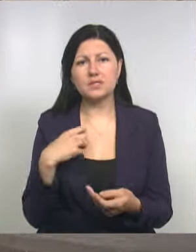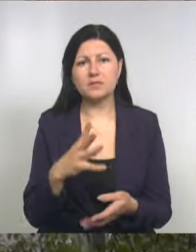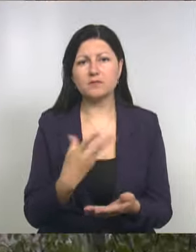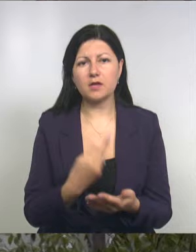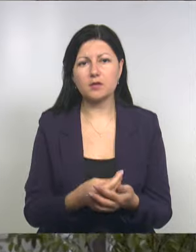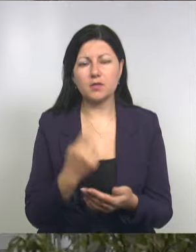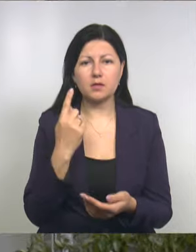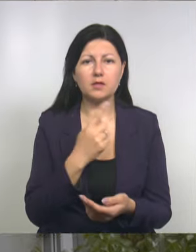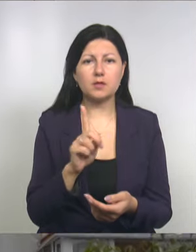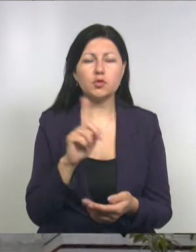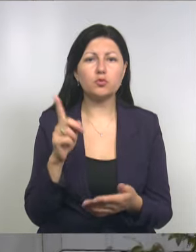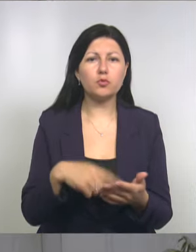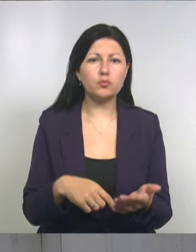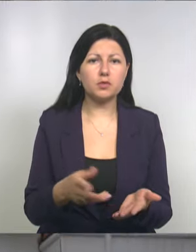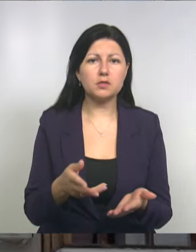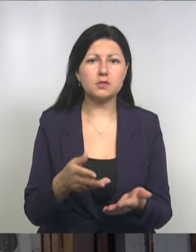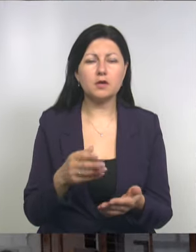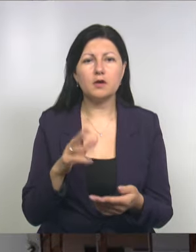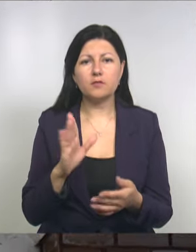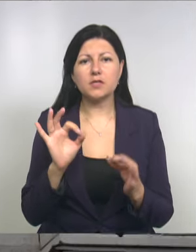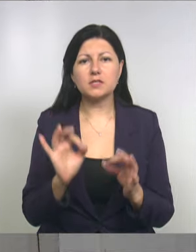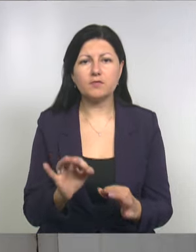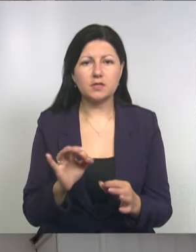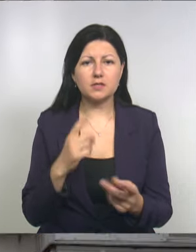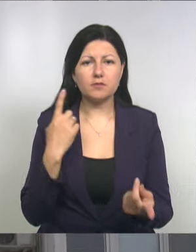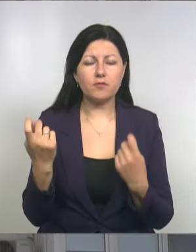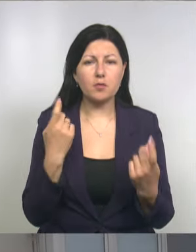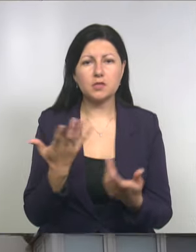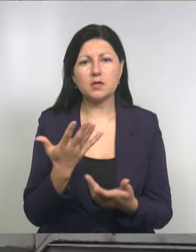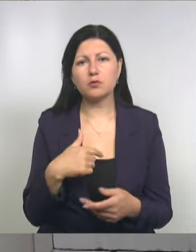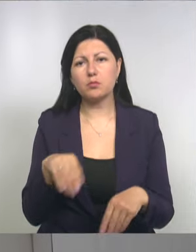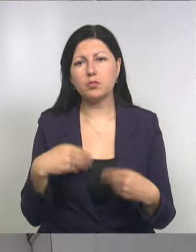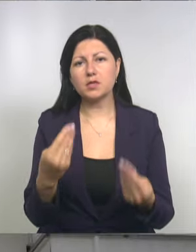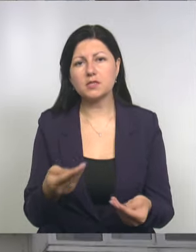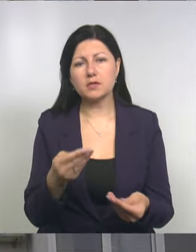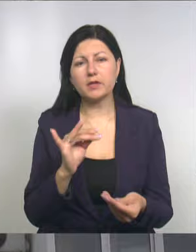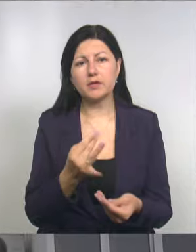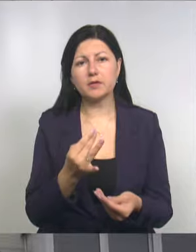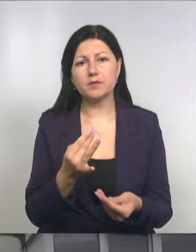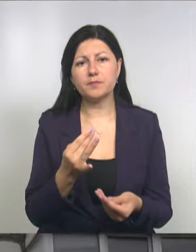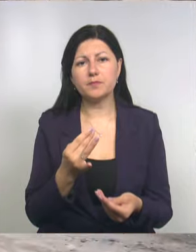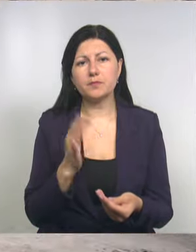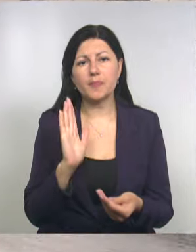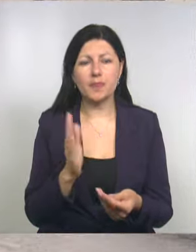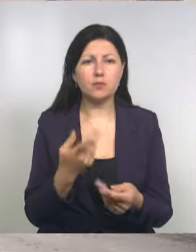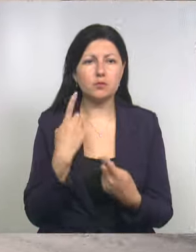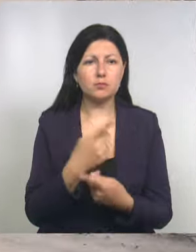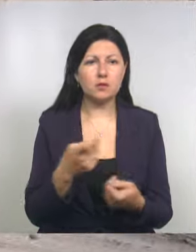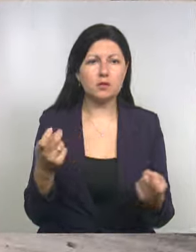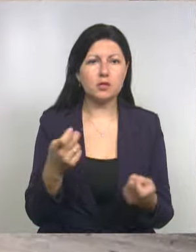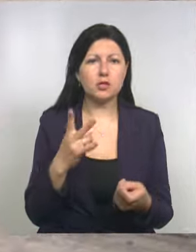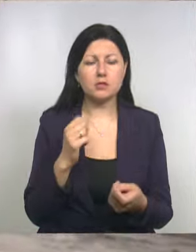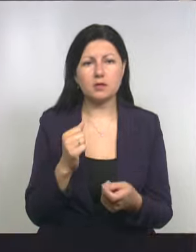глазами, вот чтобы убедиться, быть уверен в достоверности информации, которую мы предоставляем и которую будем, опять же, оглашать на